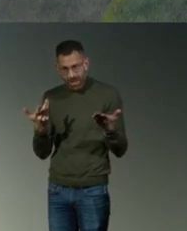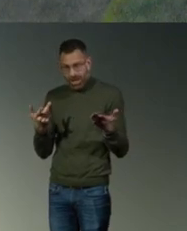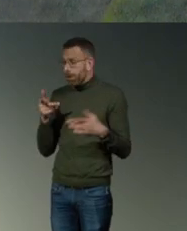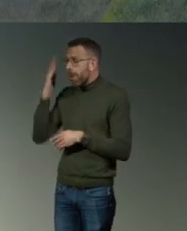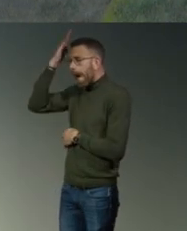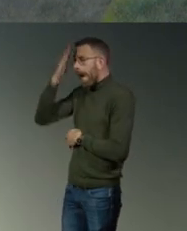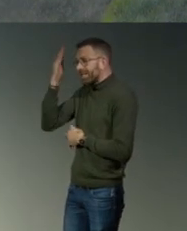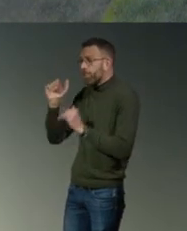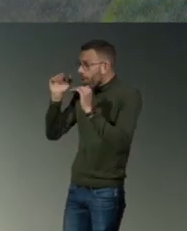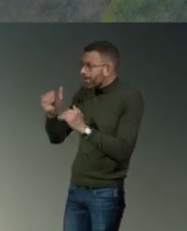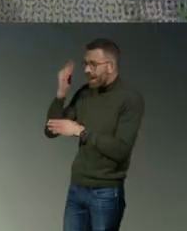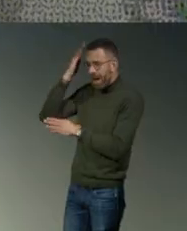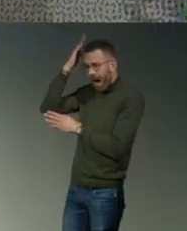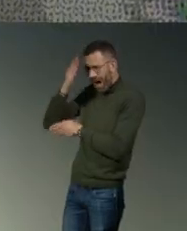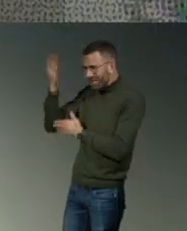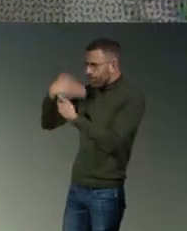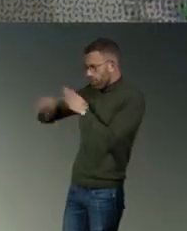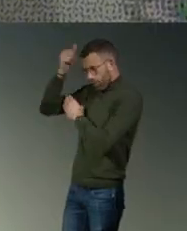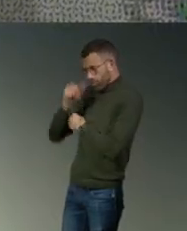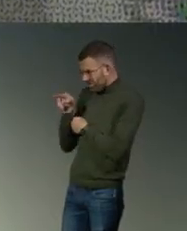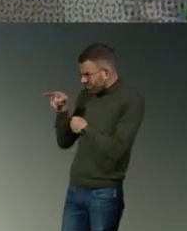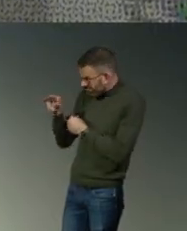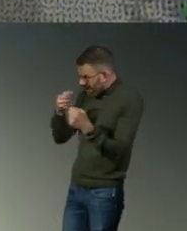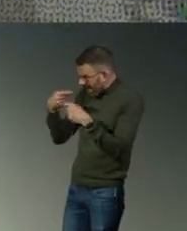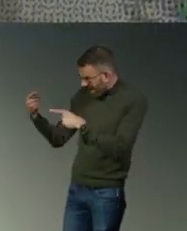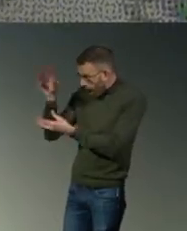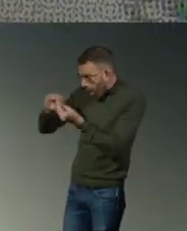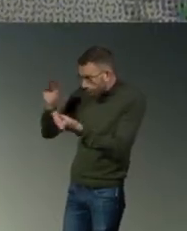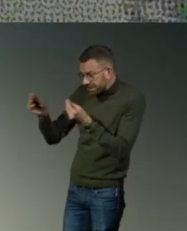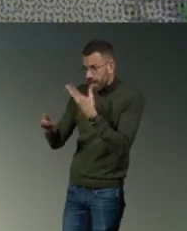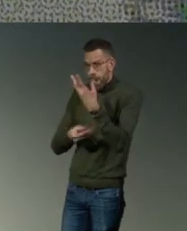même empaillés, sont des objets? Comment les désigner même?